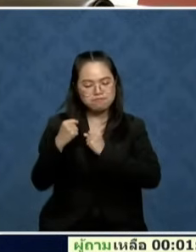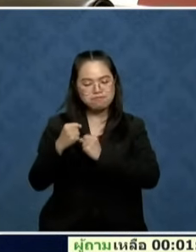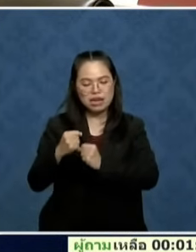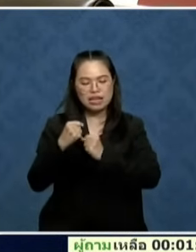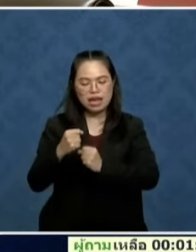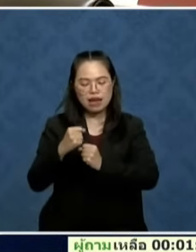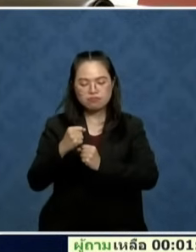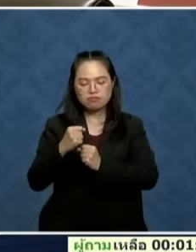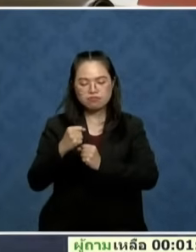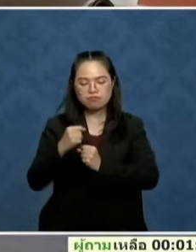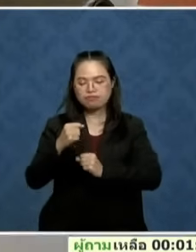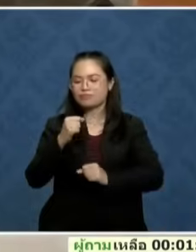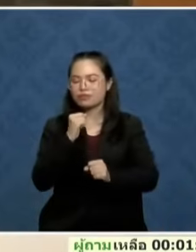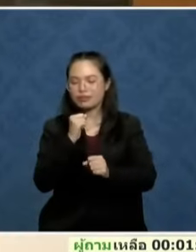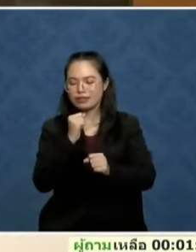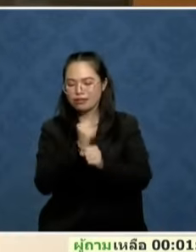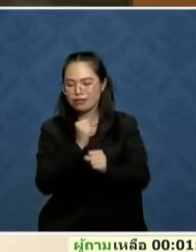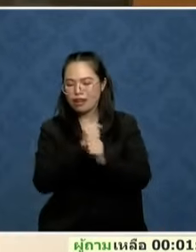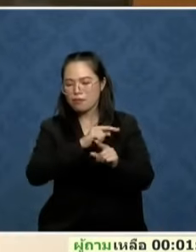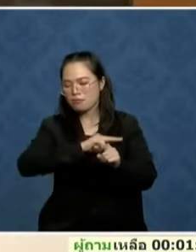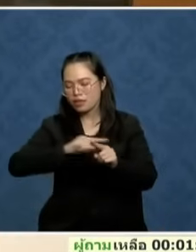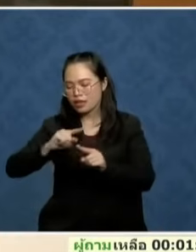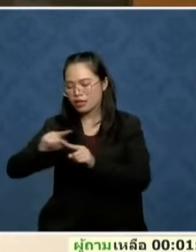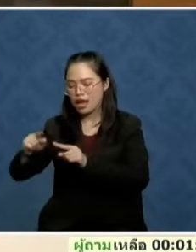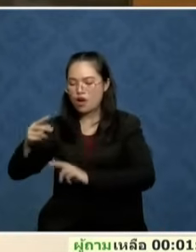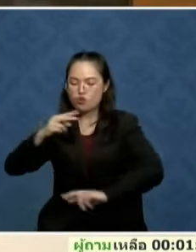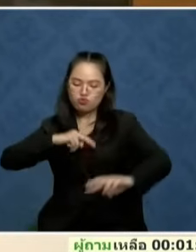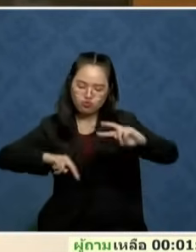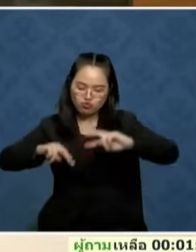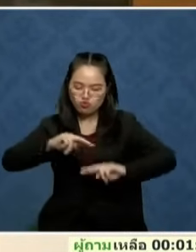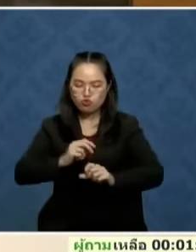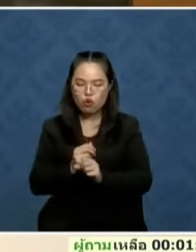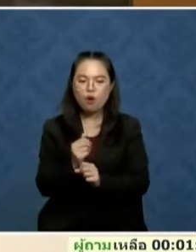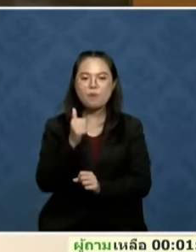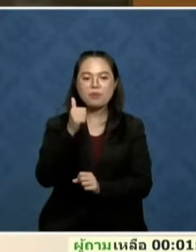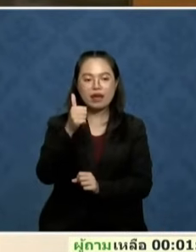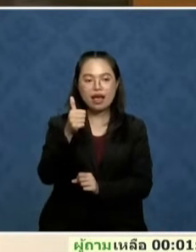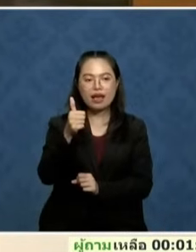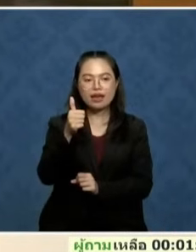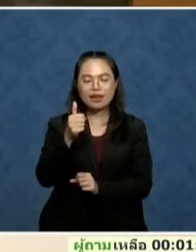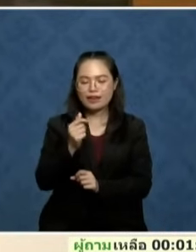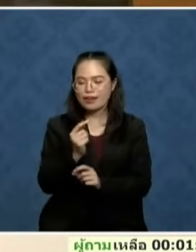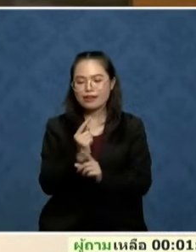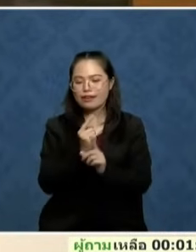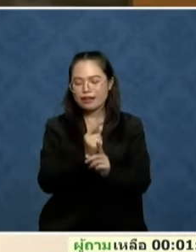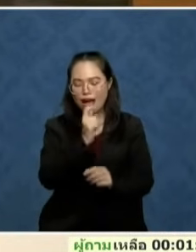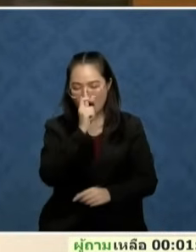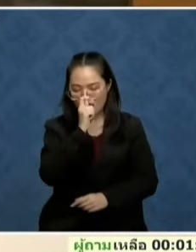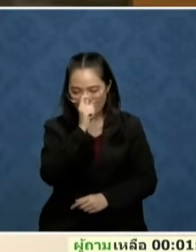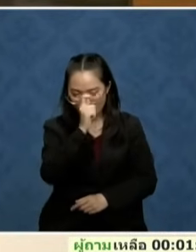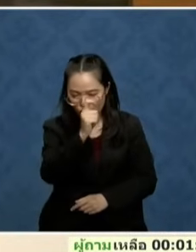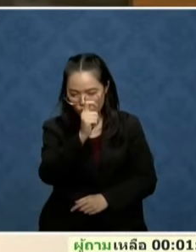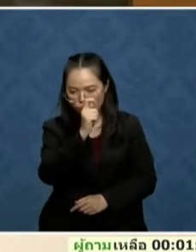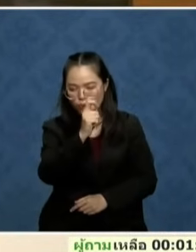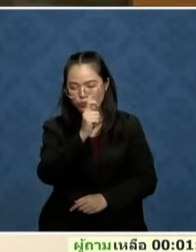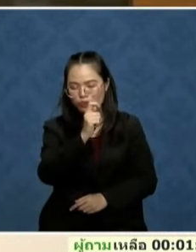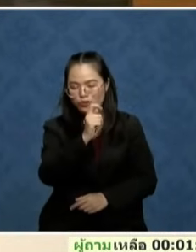ให้ทุกอย่างเนี่ยโปร่งใสที่สุดแล้วก็เป็นการสอดคล้องกับสิ่งที่ประชาคมโล